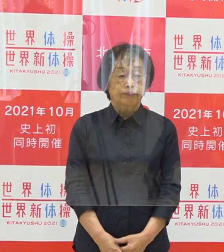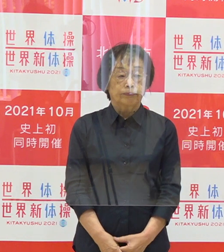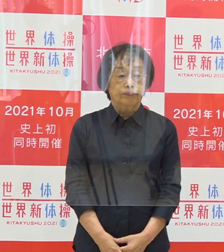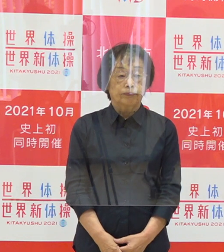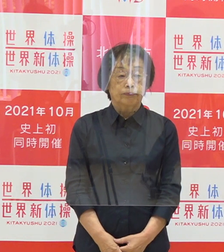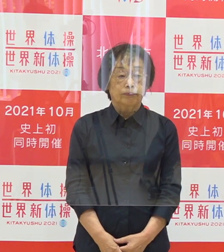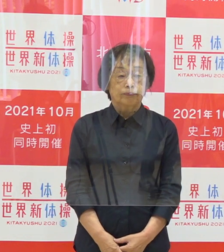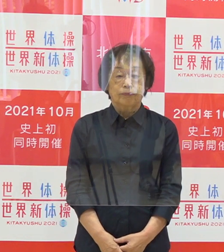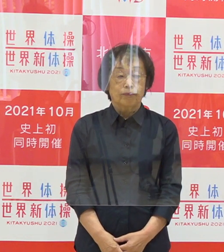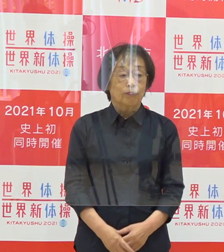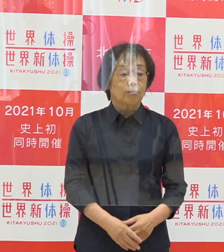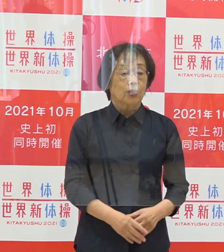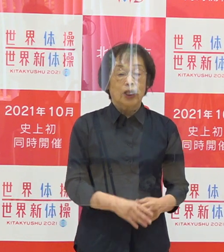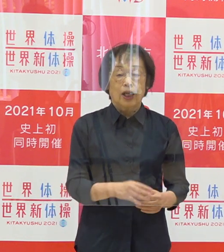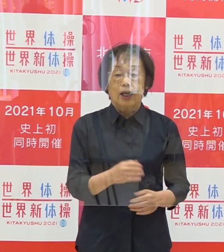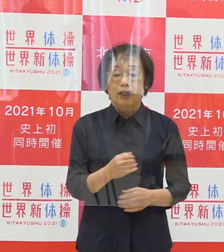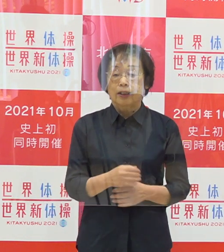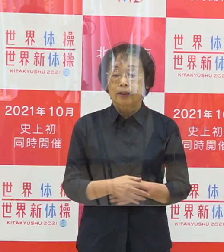よろしいですか。